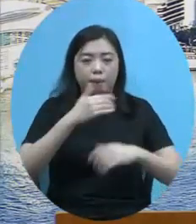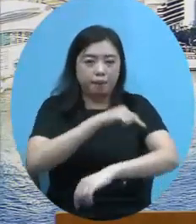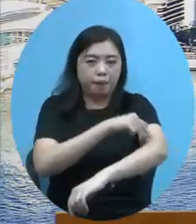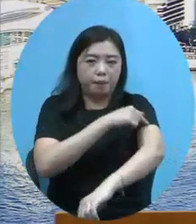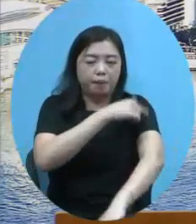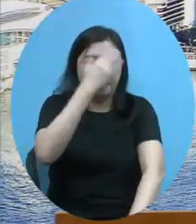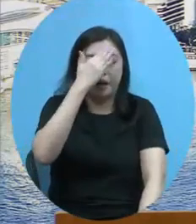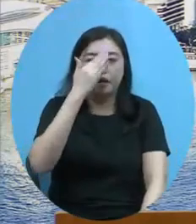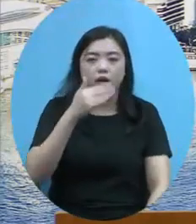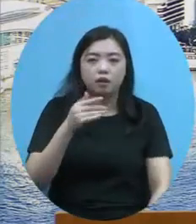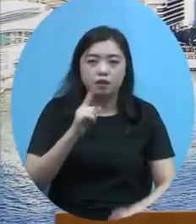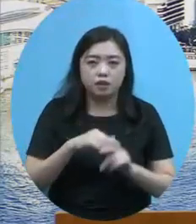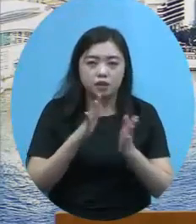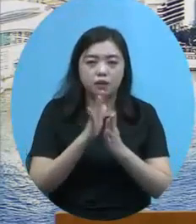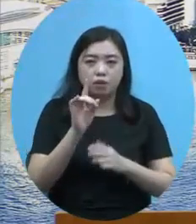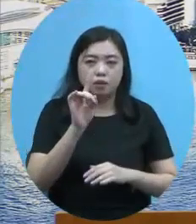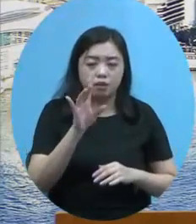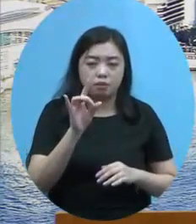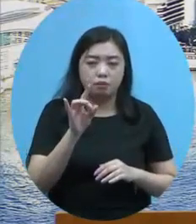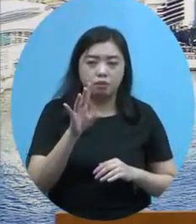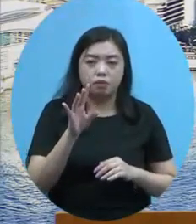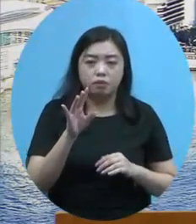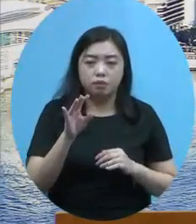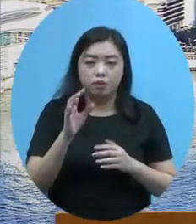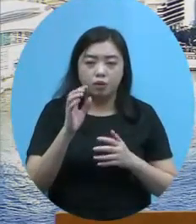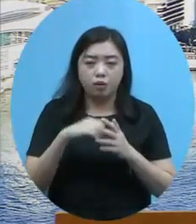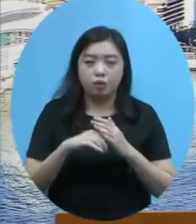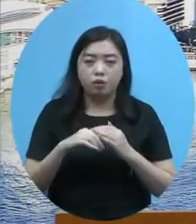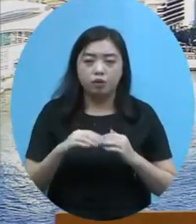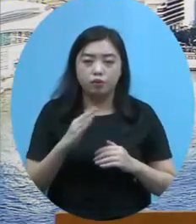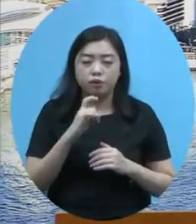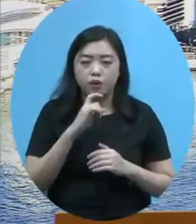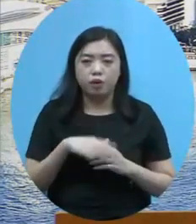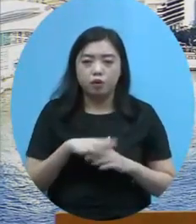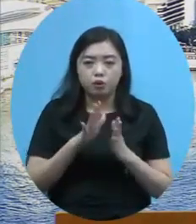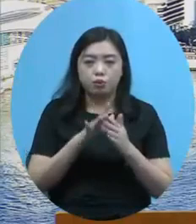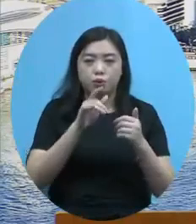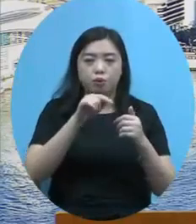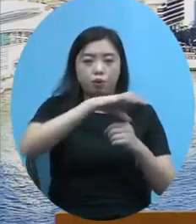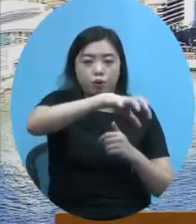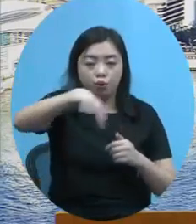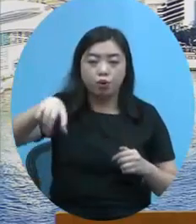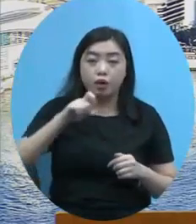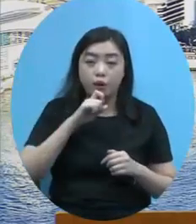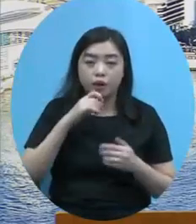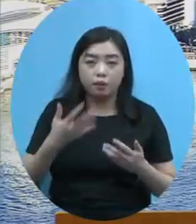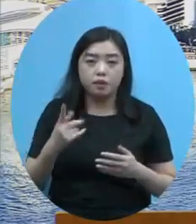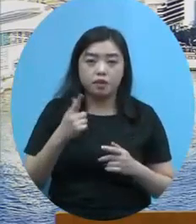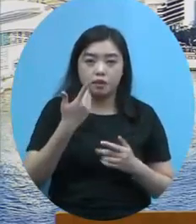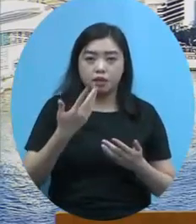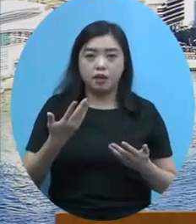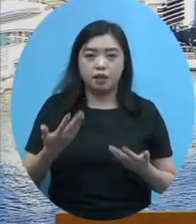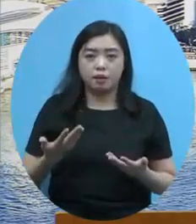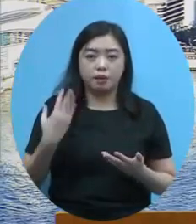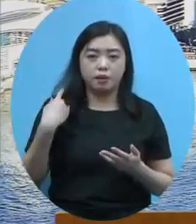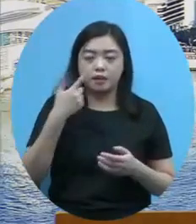布喺即係大概係15個區裏面。咁每個區其實都有嘅。咁我哋頭先公布嘅，譬如今日、尋日新增嘅個